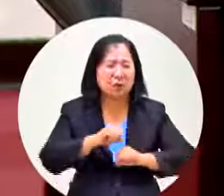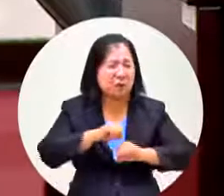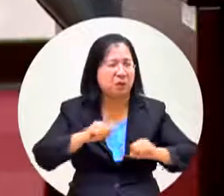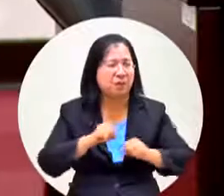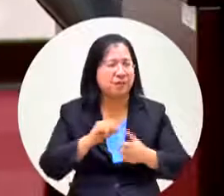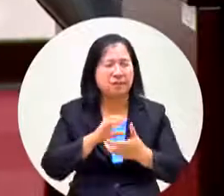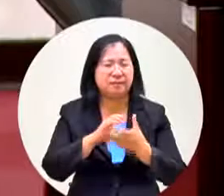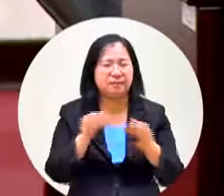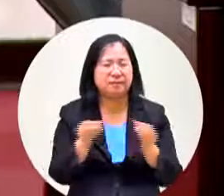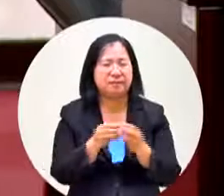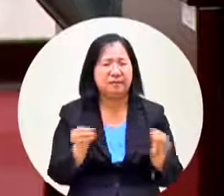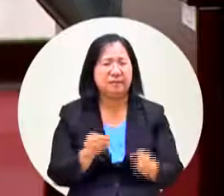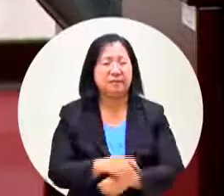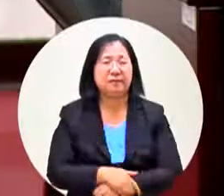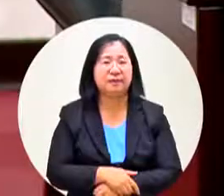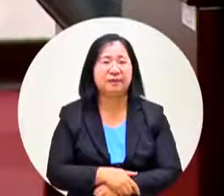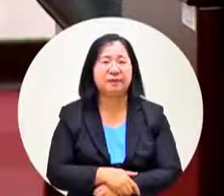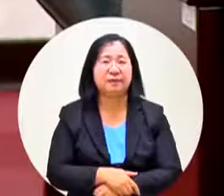李副市长吼，